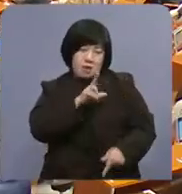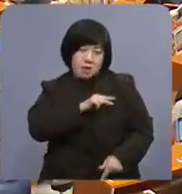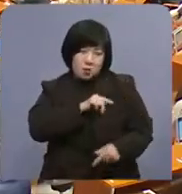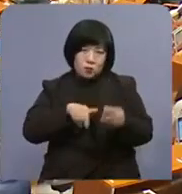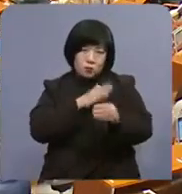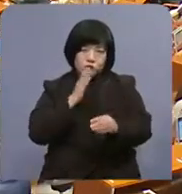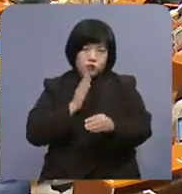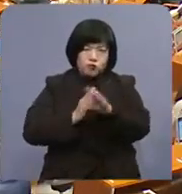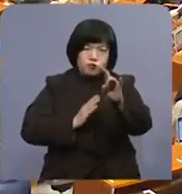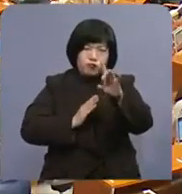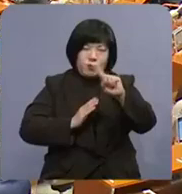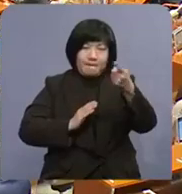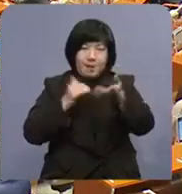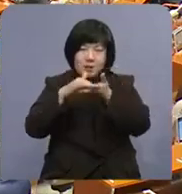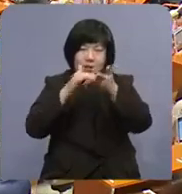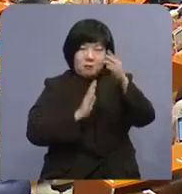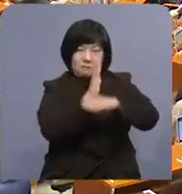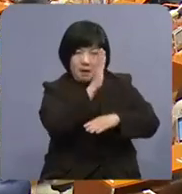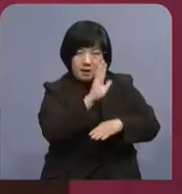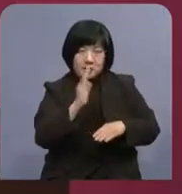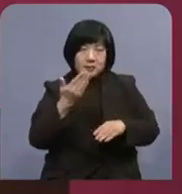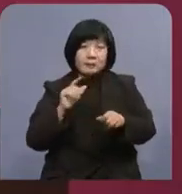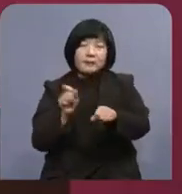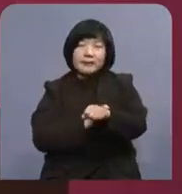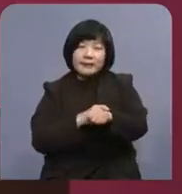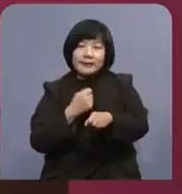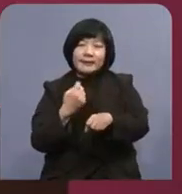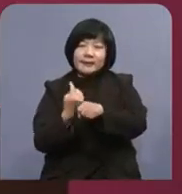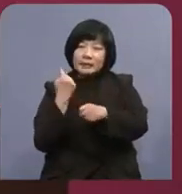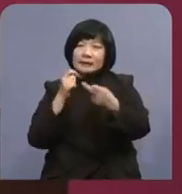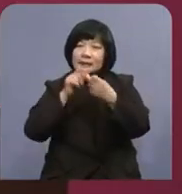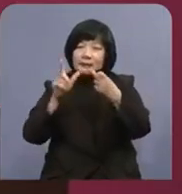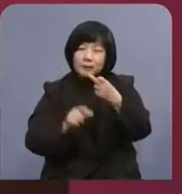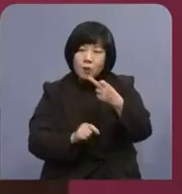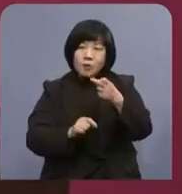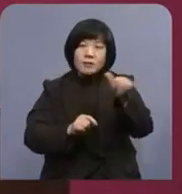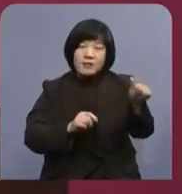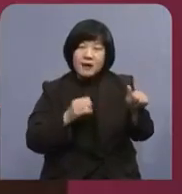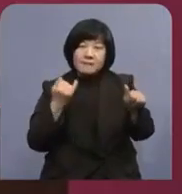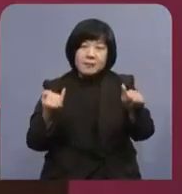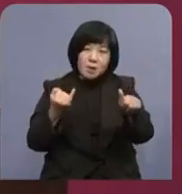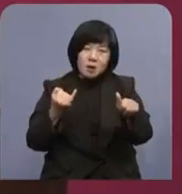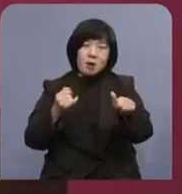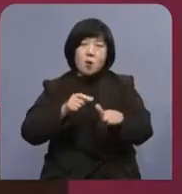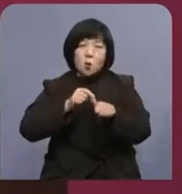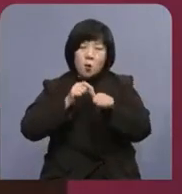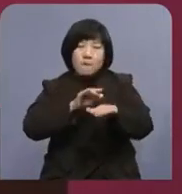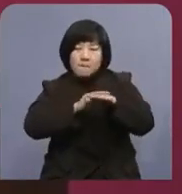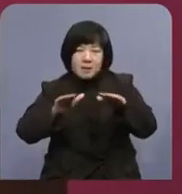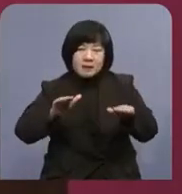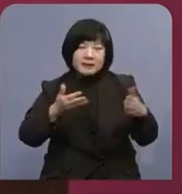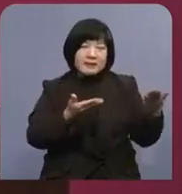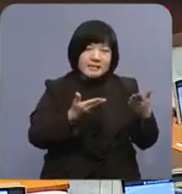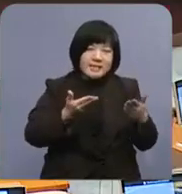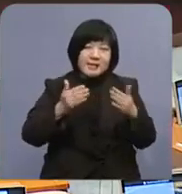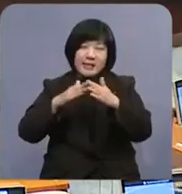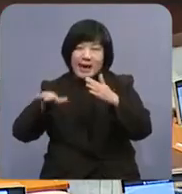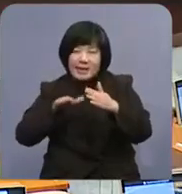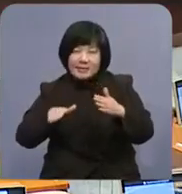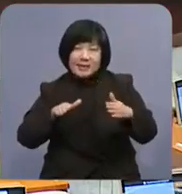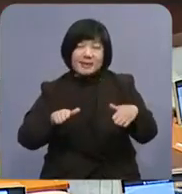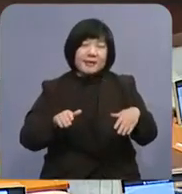유일하게 100건을 넘겼습니다 특히 지난해 12월에는 남녀 고용평등 이일가정 약립법률안 등